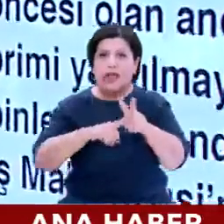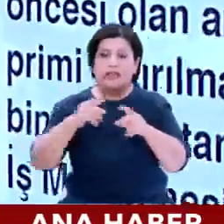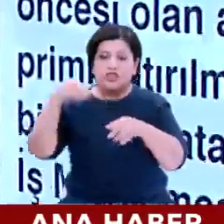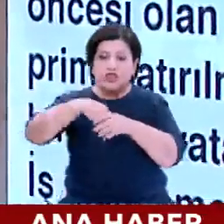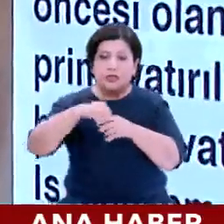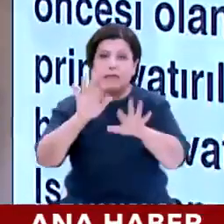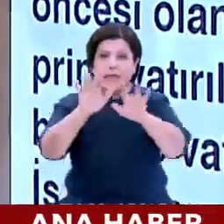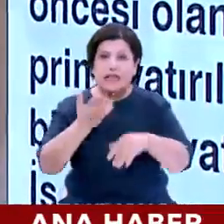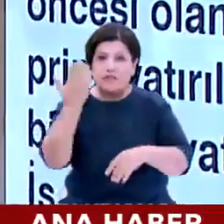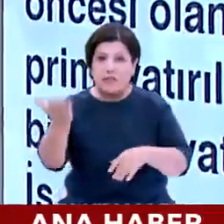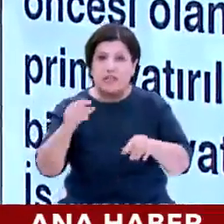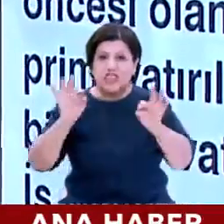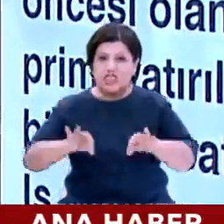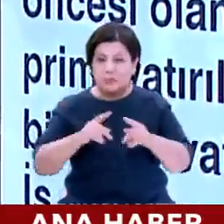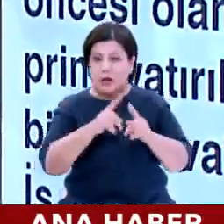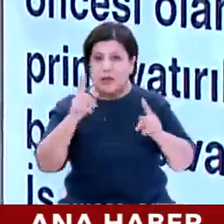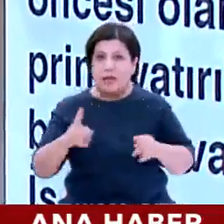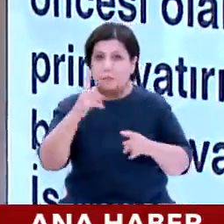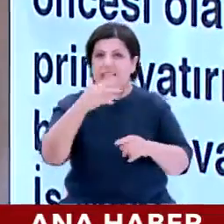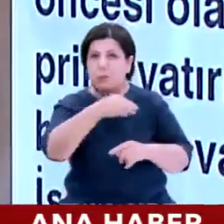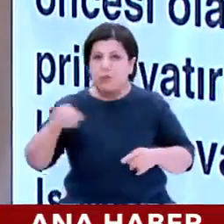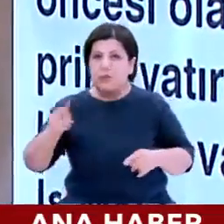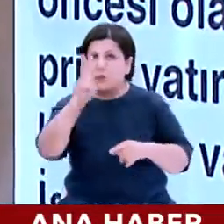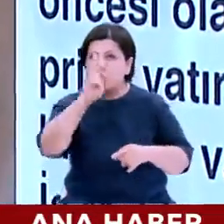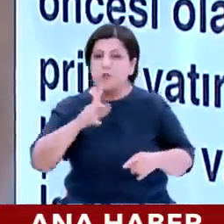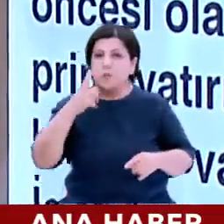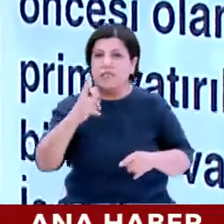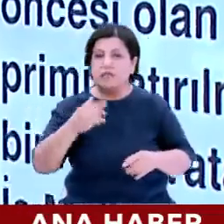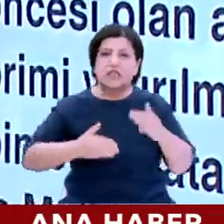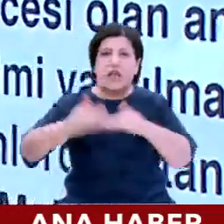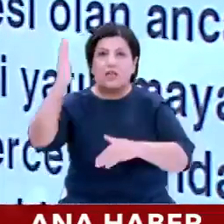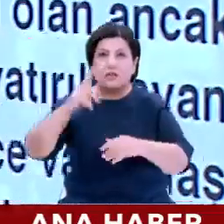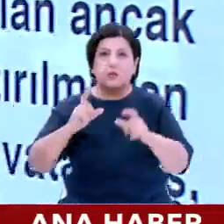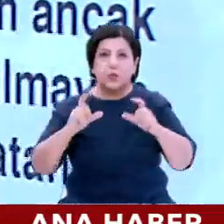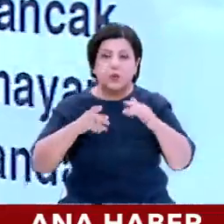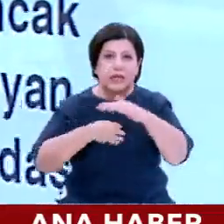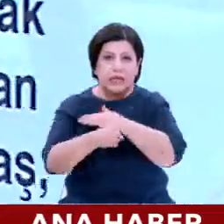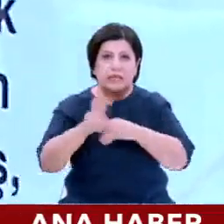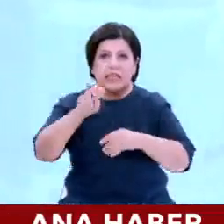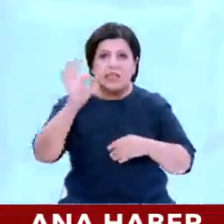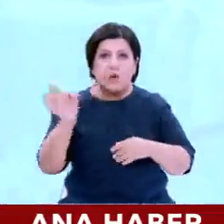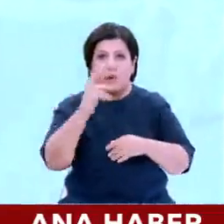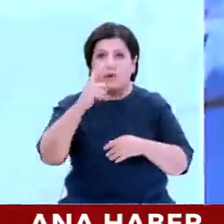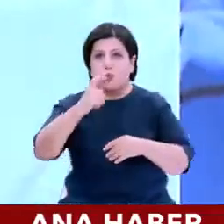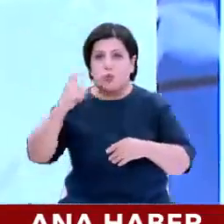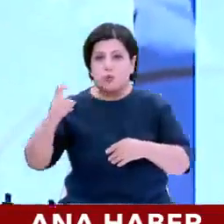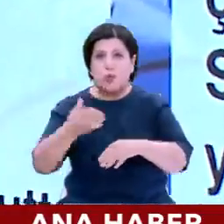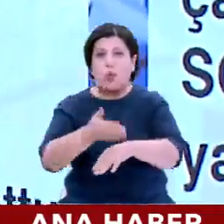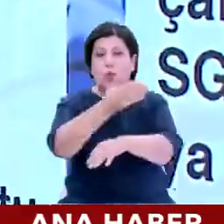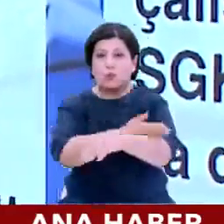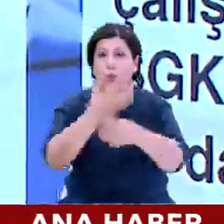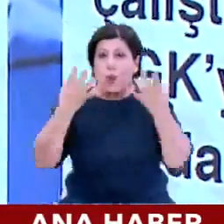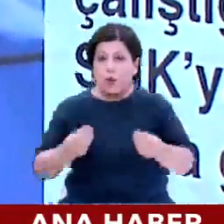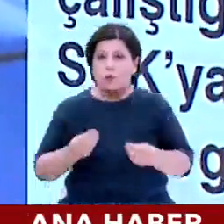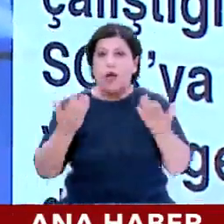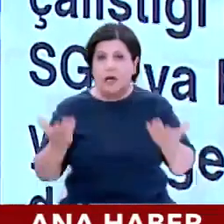kapsamında dilekçe verenler şu ana kadar 1 milyon 200 bini geçti sigorta girişi 8 Eylül 1999 öncesi